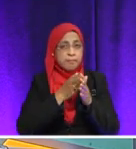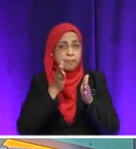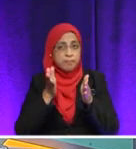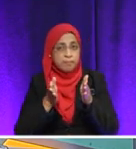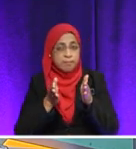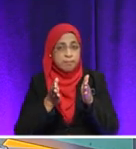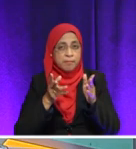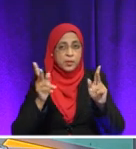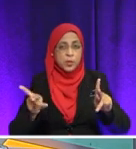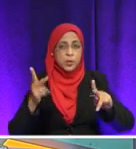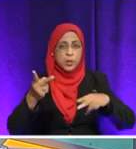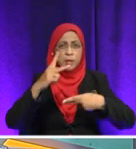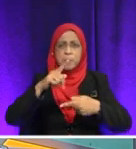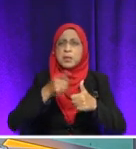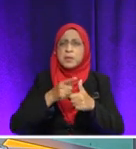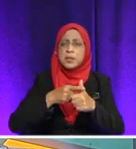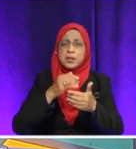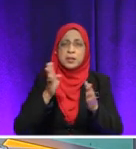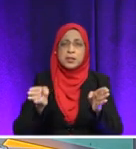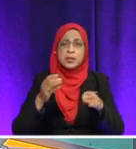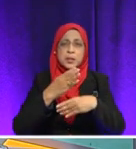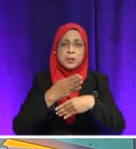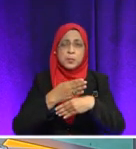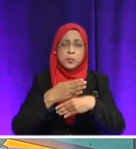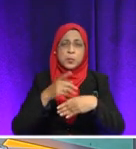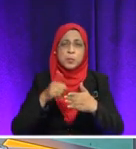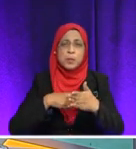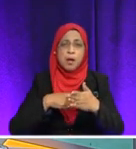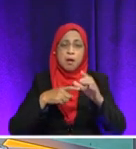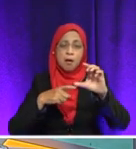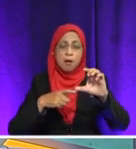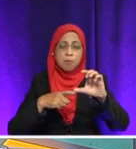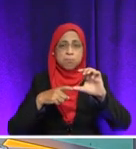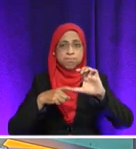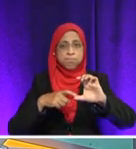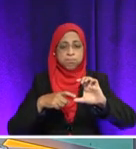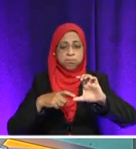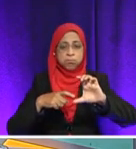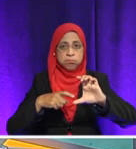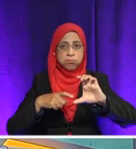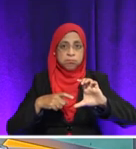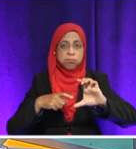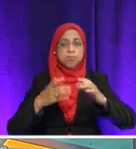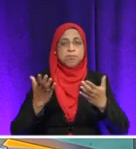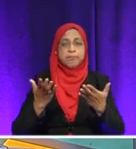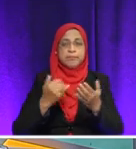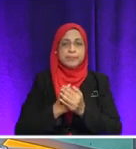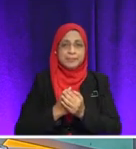pertama lu bikin kita bikinnya kota jadi kita boleh nampak Dah berapa kedalaman dia ah tips yang mudah